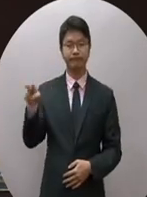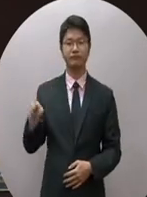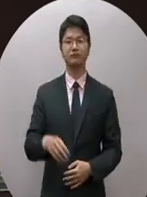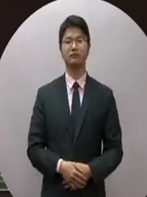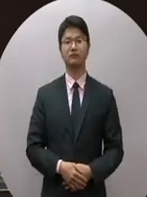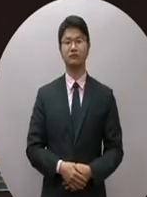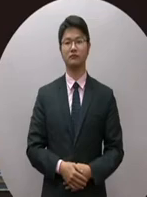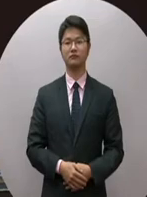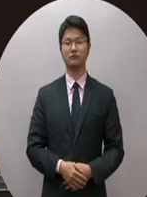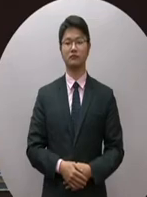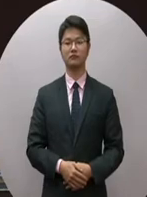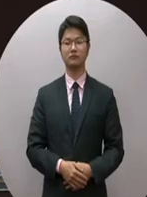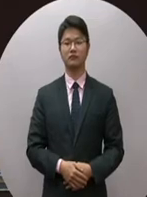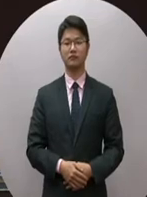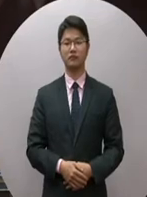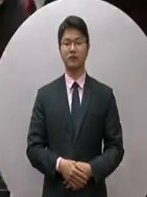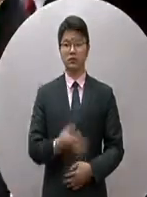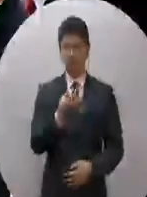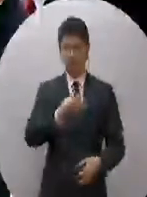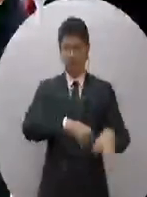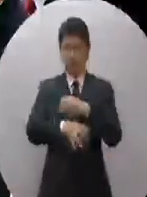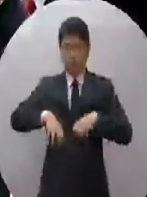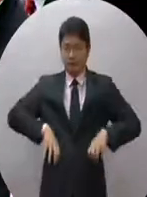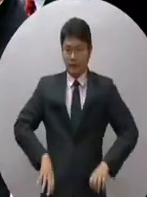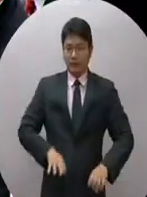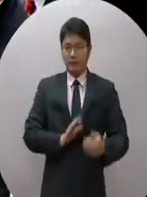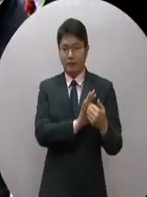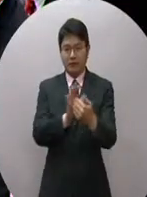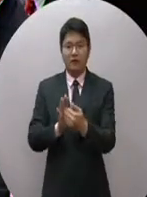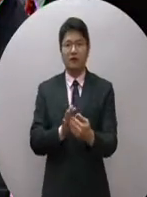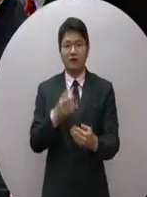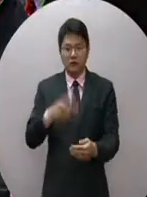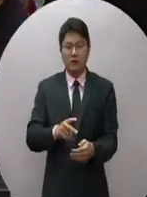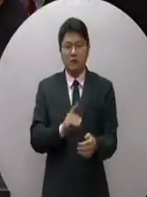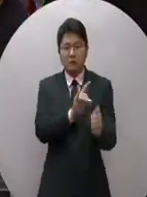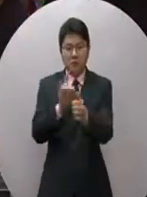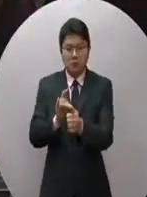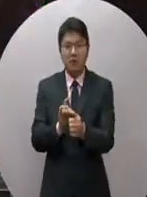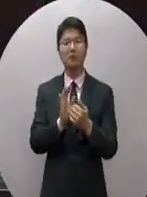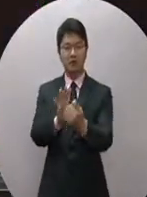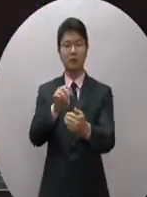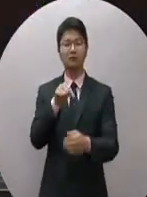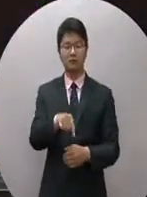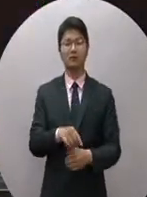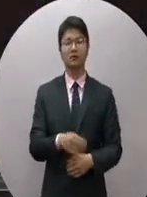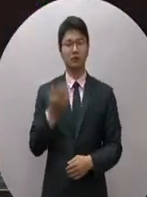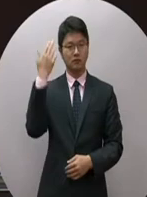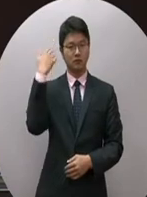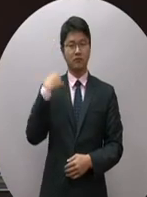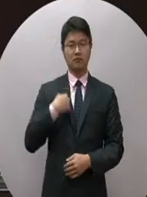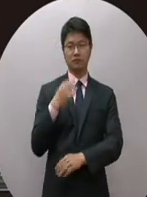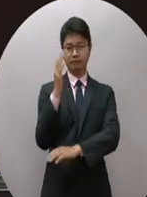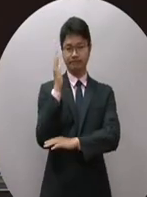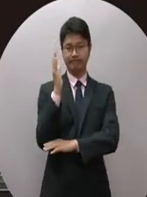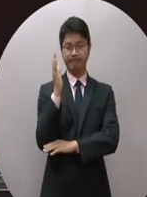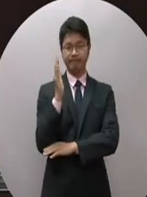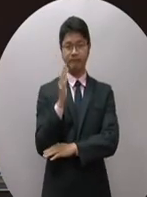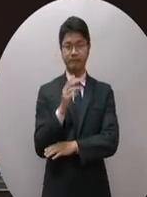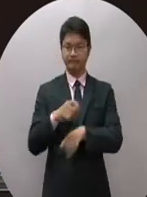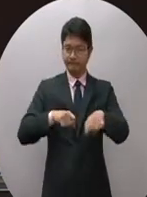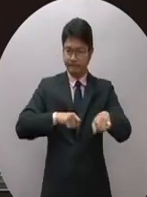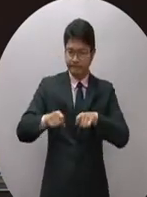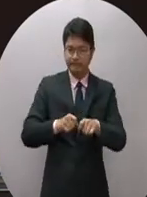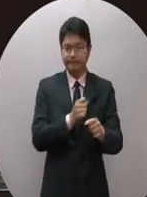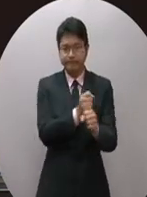了防止洗钱，为了防止诈骗，曾经政府做各方措